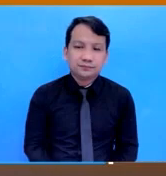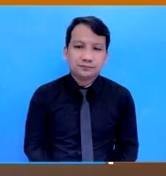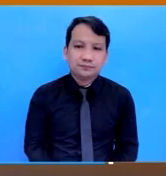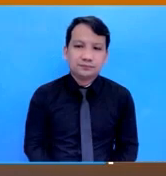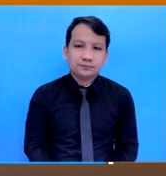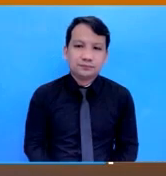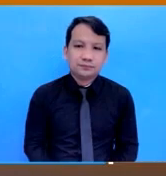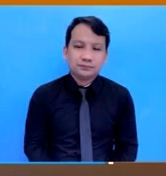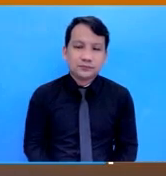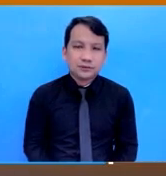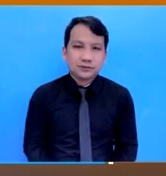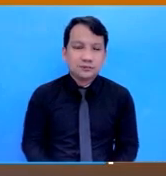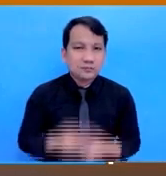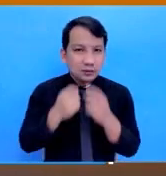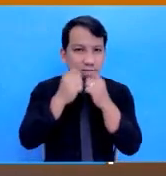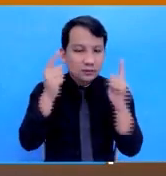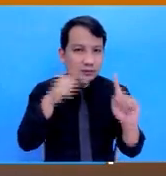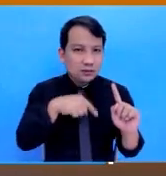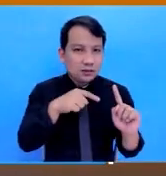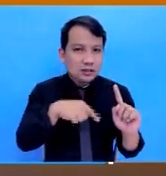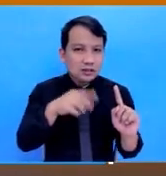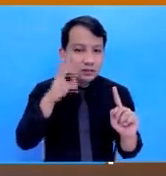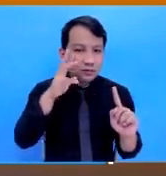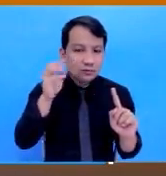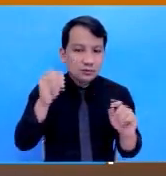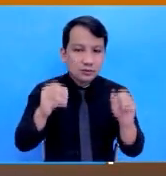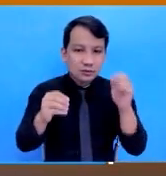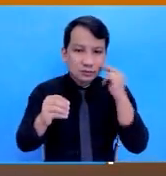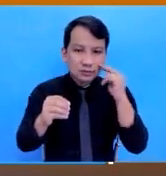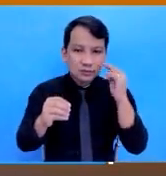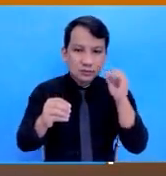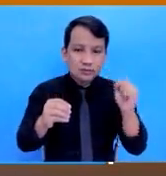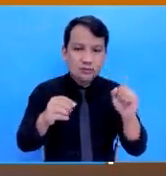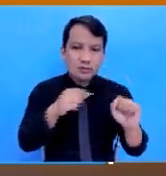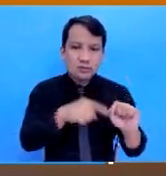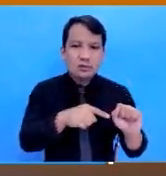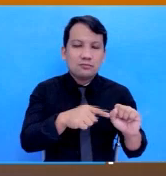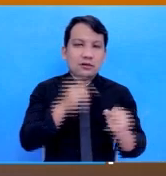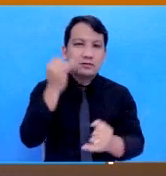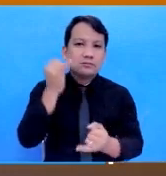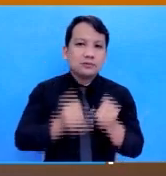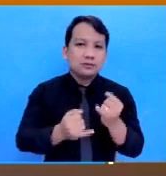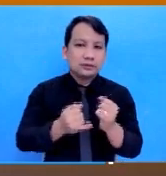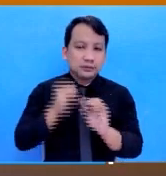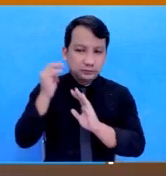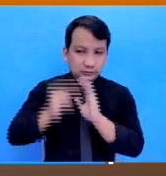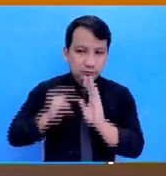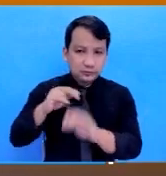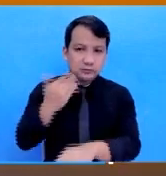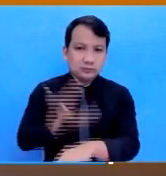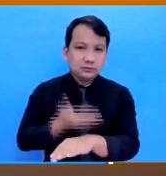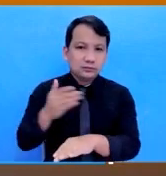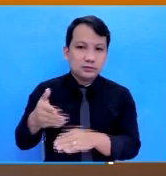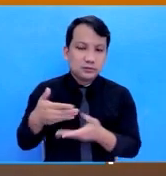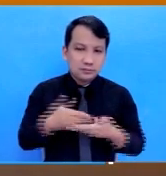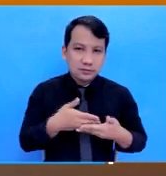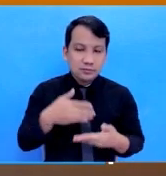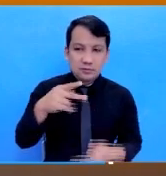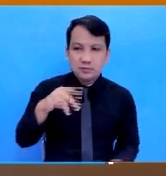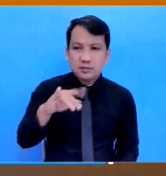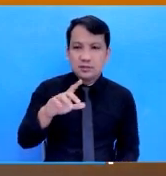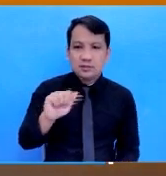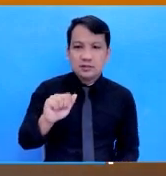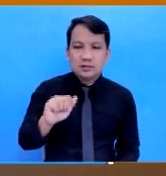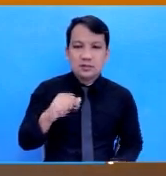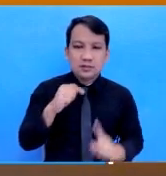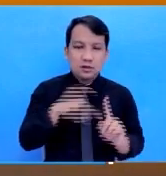Hindi akalain ng mag-asawang sina Welas at Nico Sia na ito na ang huling video ng anak nilang si Baby Pia. Pumanaw